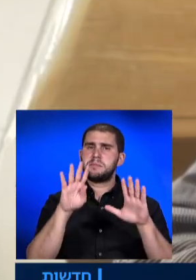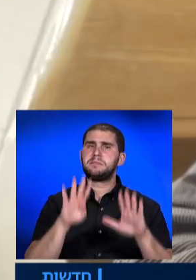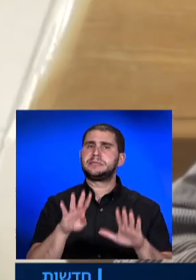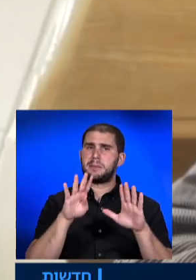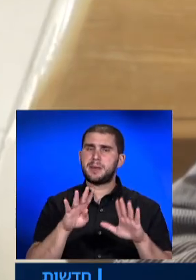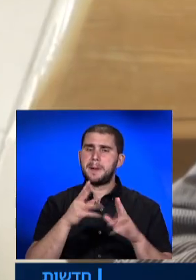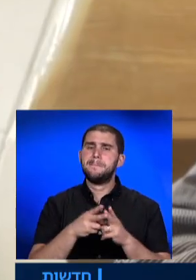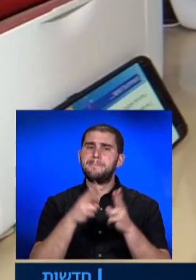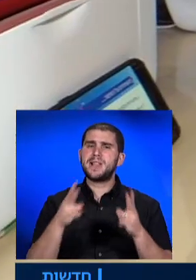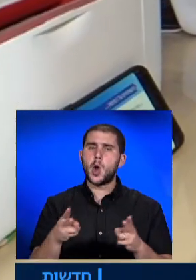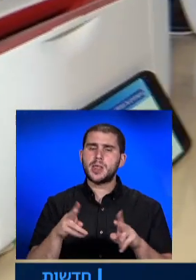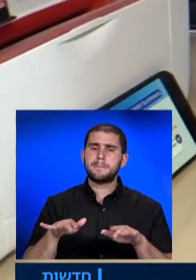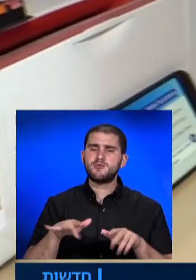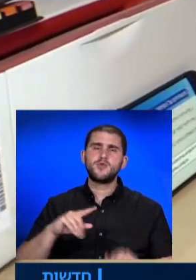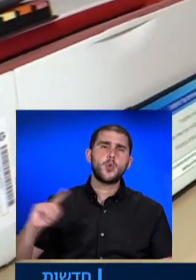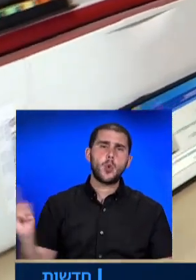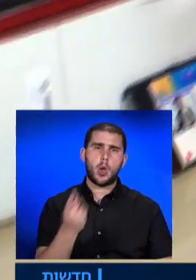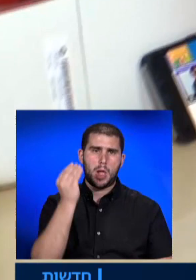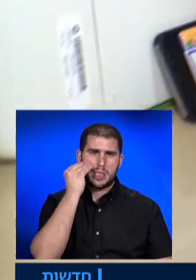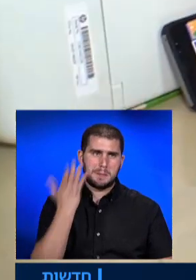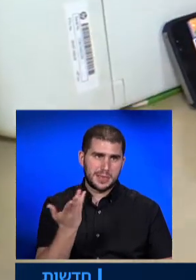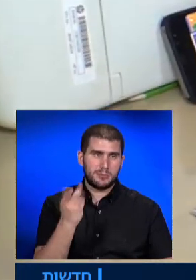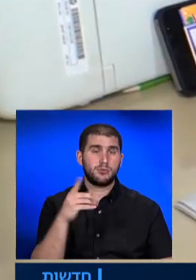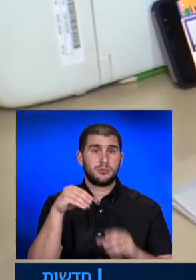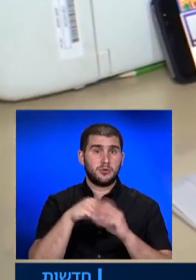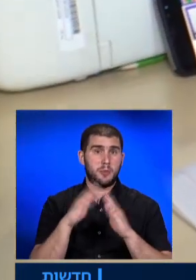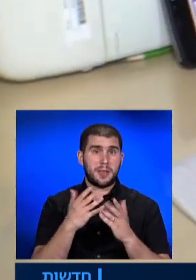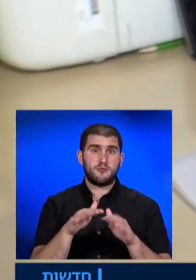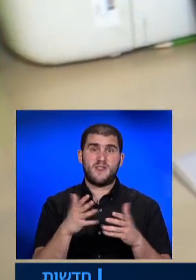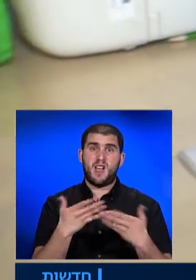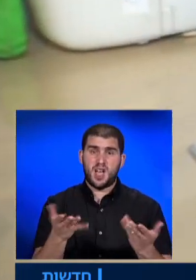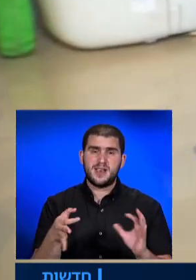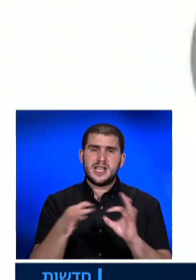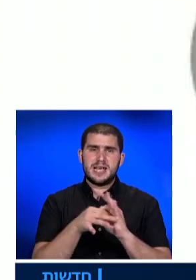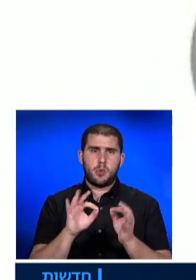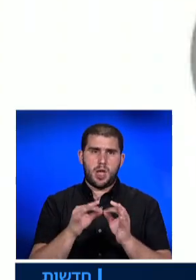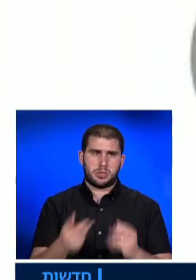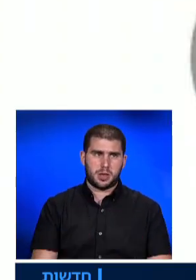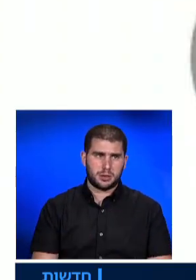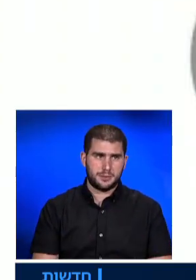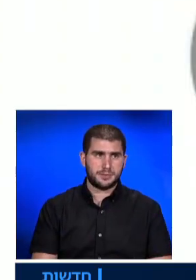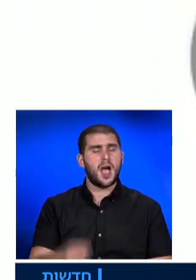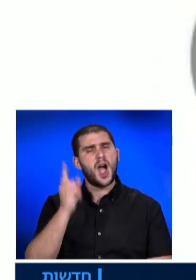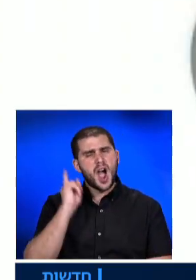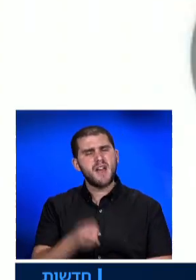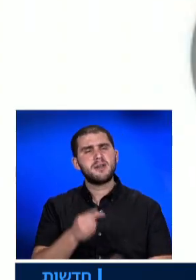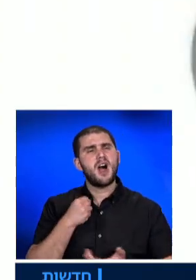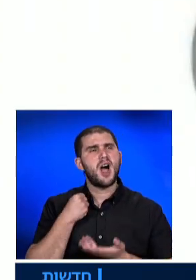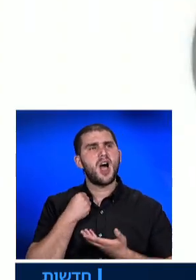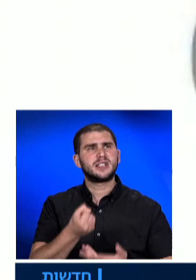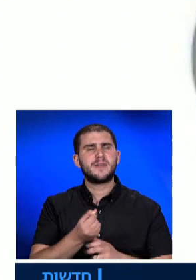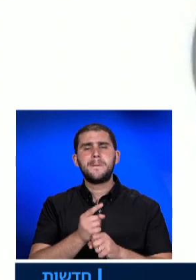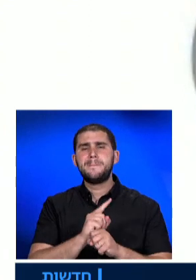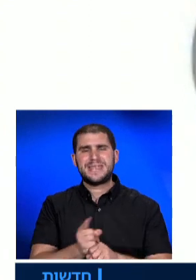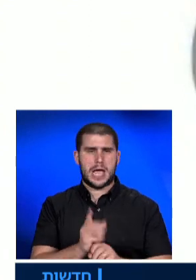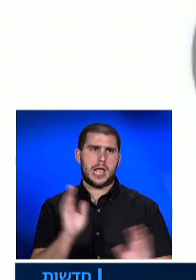לכל התלמידים שבביתם אין מחשב וחיבור לאינטרנט. חייבים לתקצב באופן מיידי מחשב